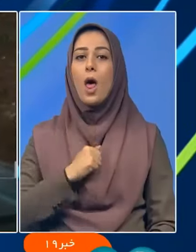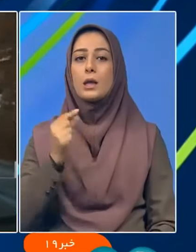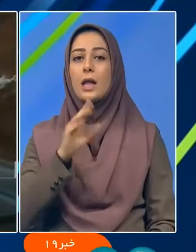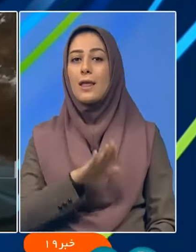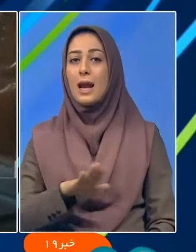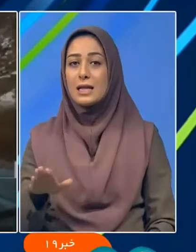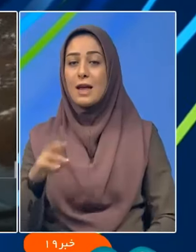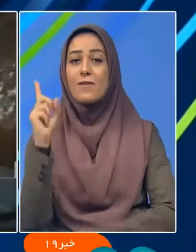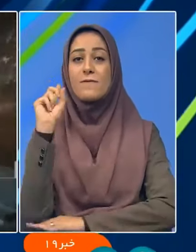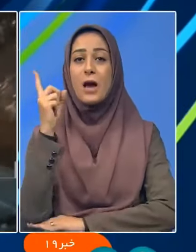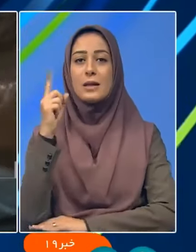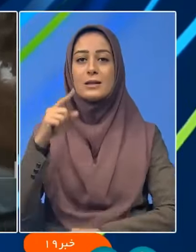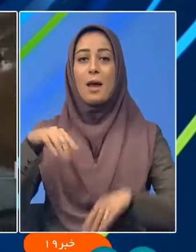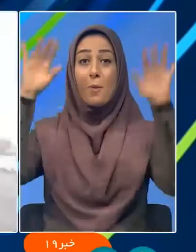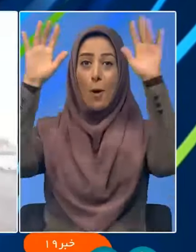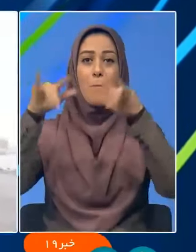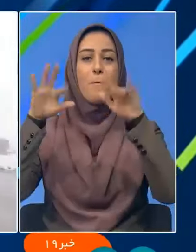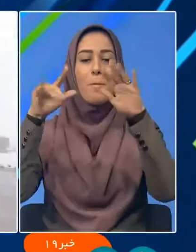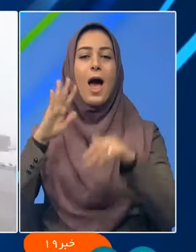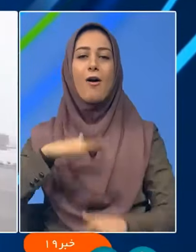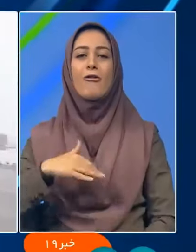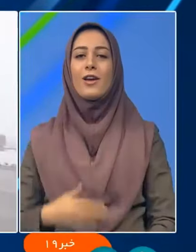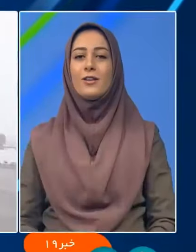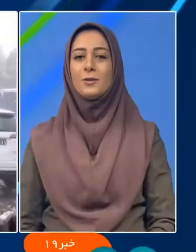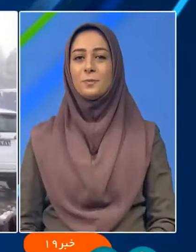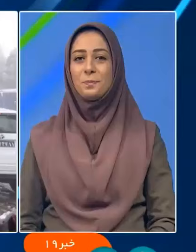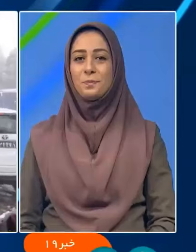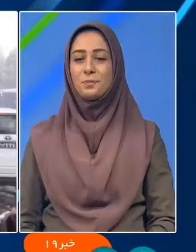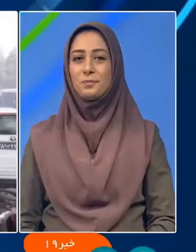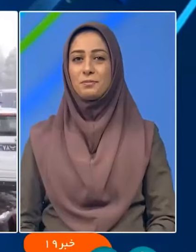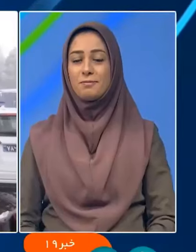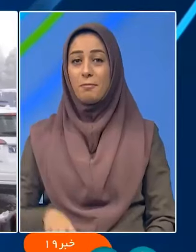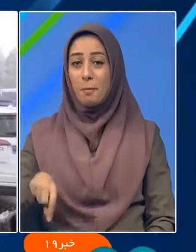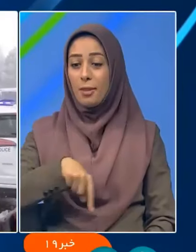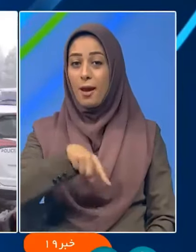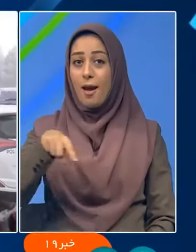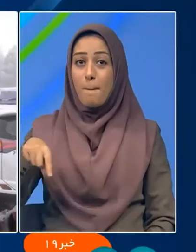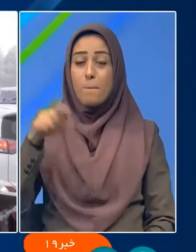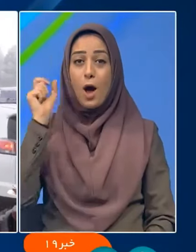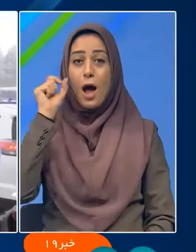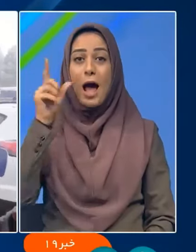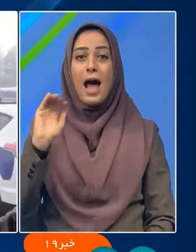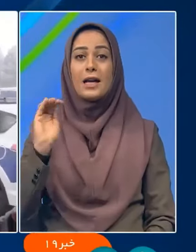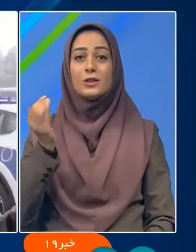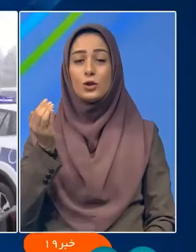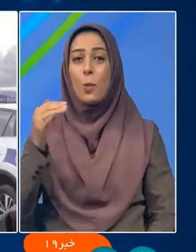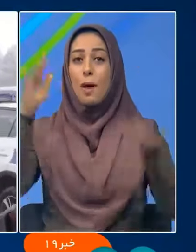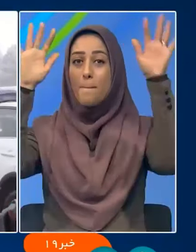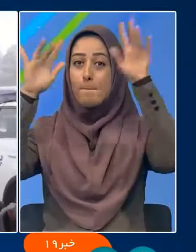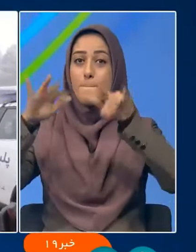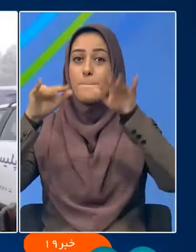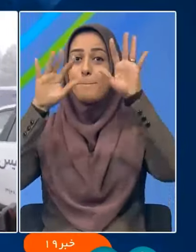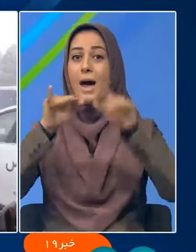استان سمنان بارش برف گزارش شده است. ما از صبح که بحث بارش برف داریم و